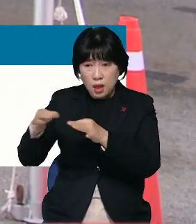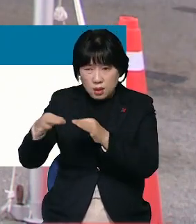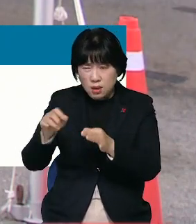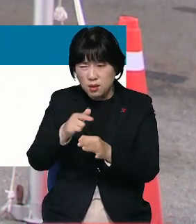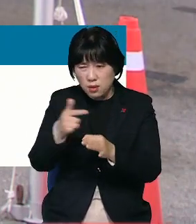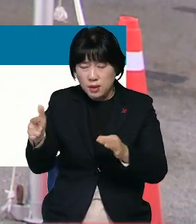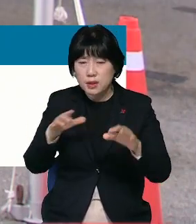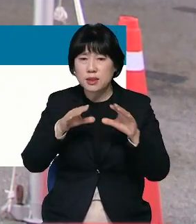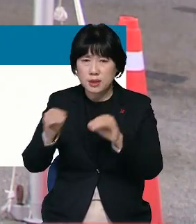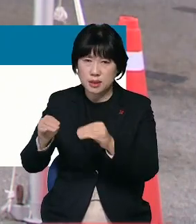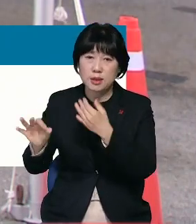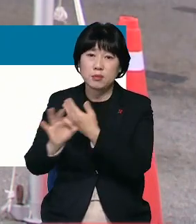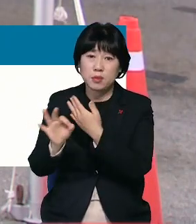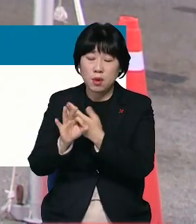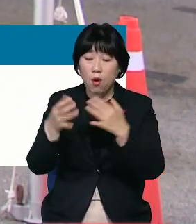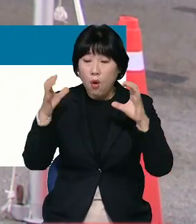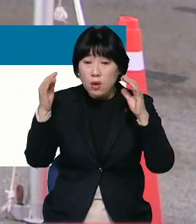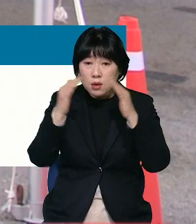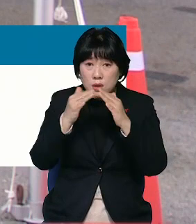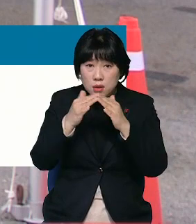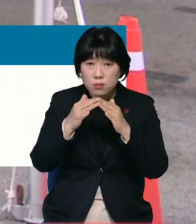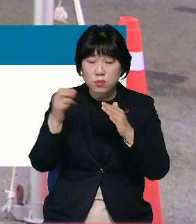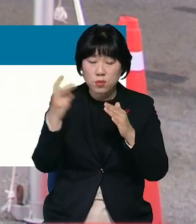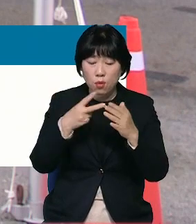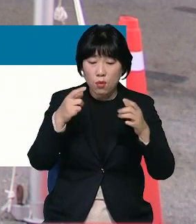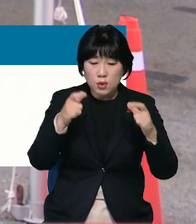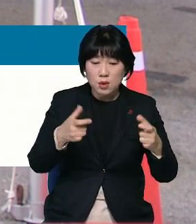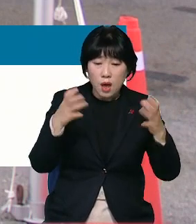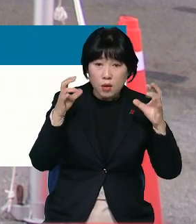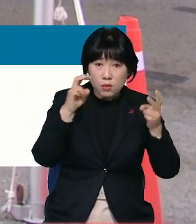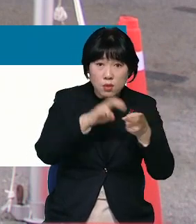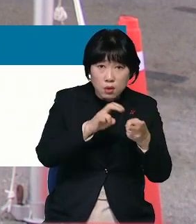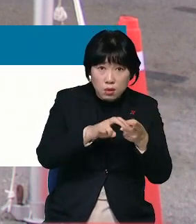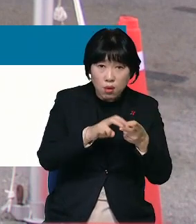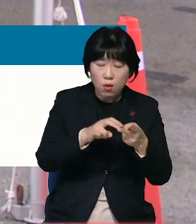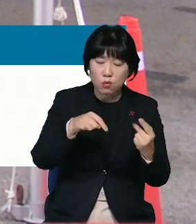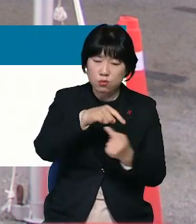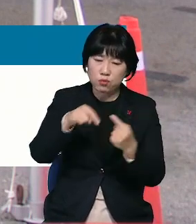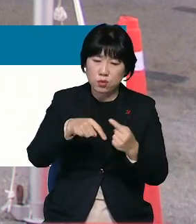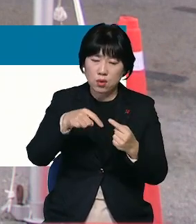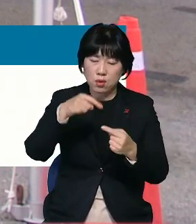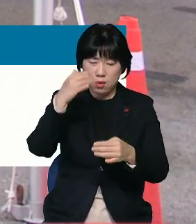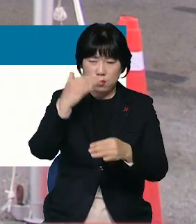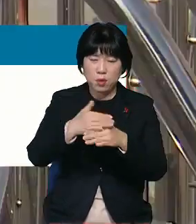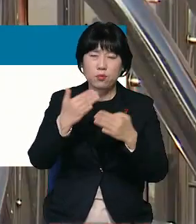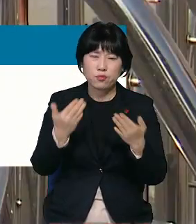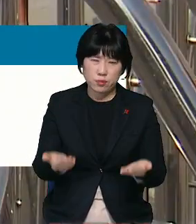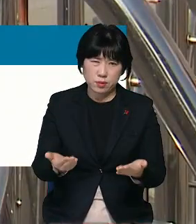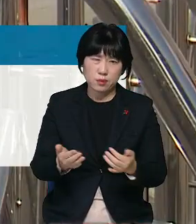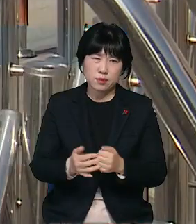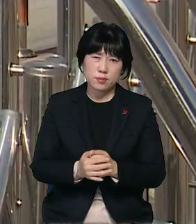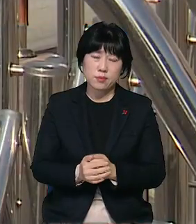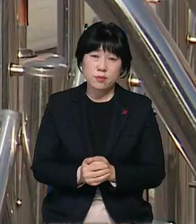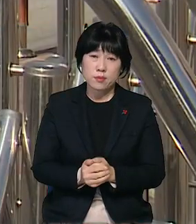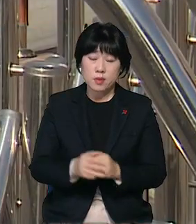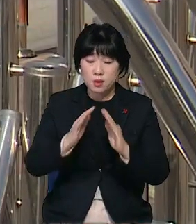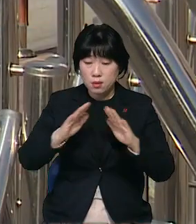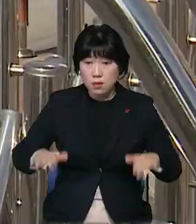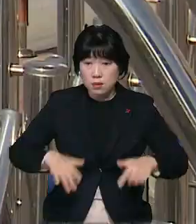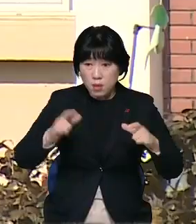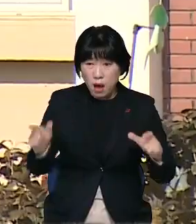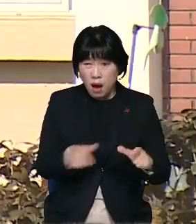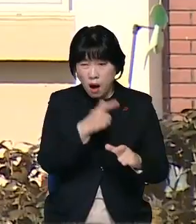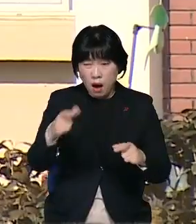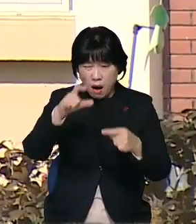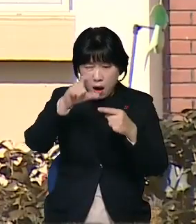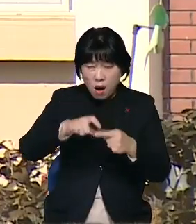되고요. 어린이집과 지역아동센터도 휴업에 들어갈 계획입니다. 전남에서 하루